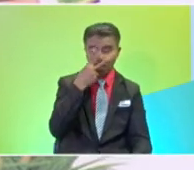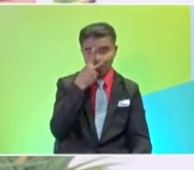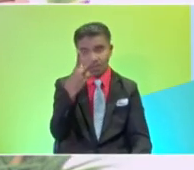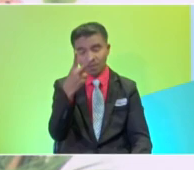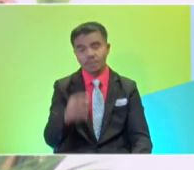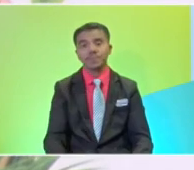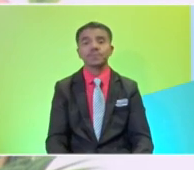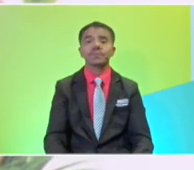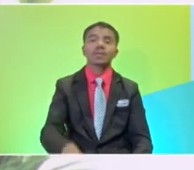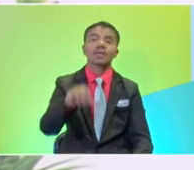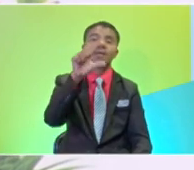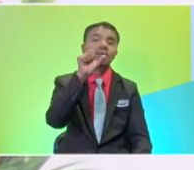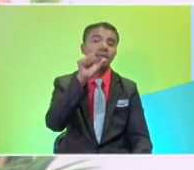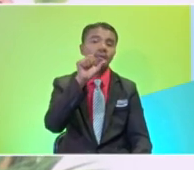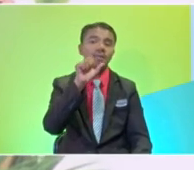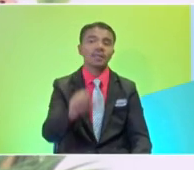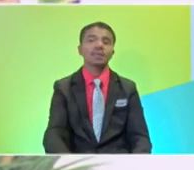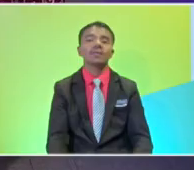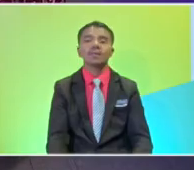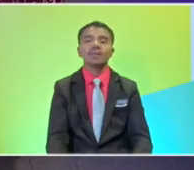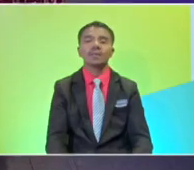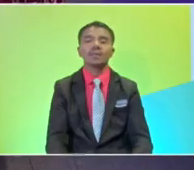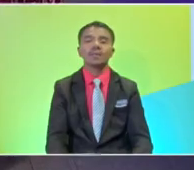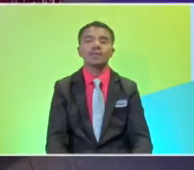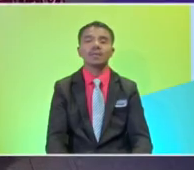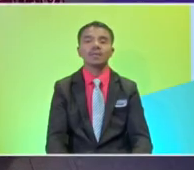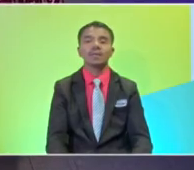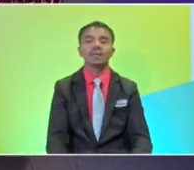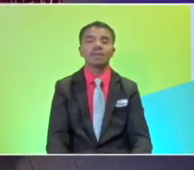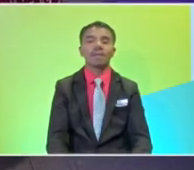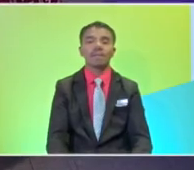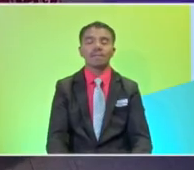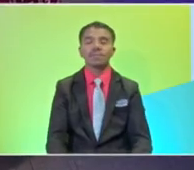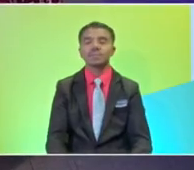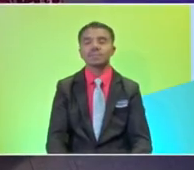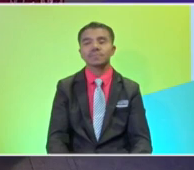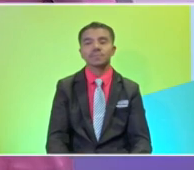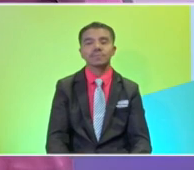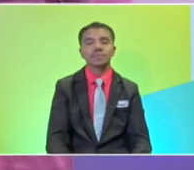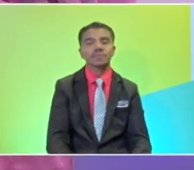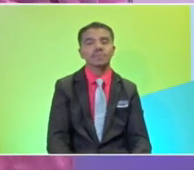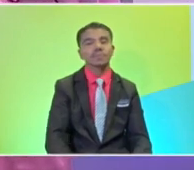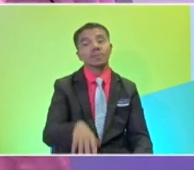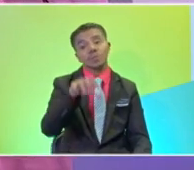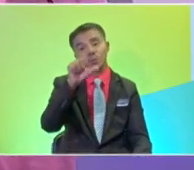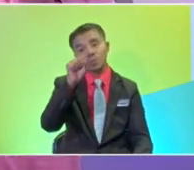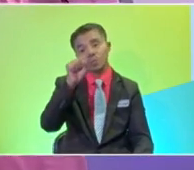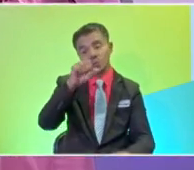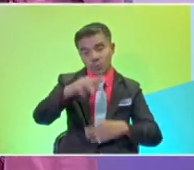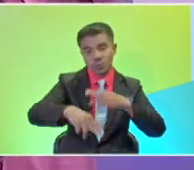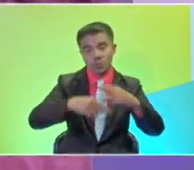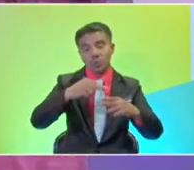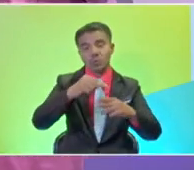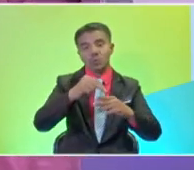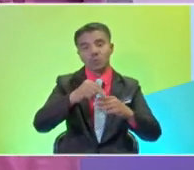mustawa mustawa myar almustawayar muhtawa kemudian kita ada myar ataalum okey